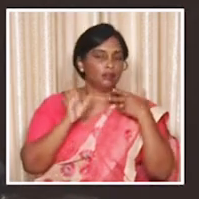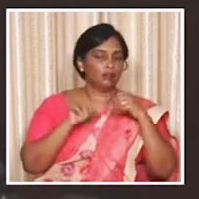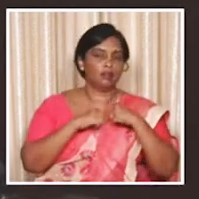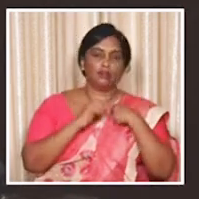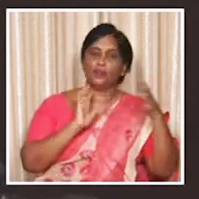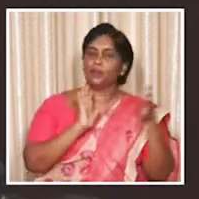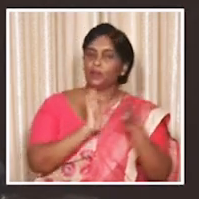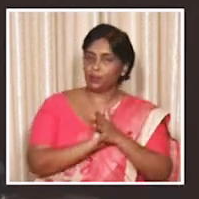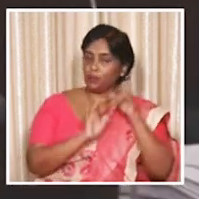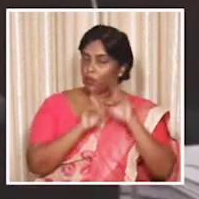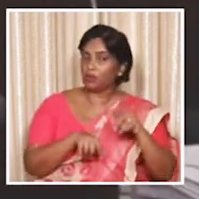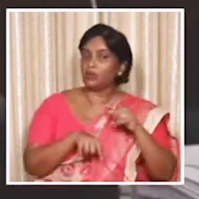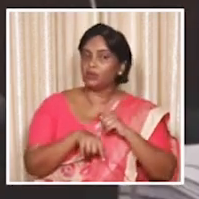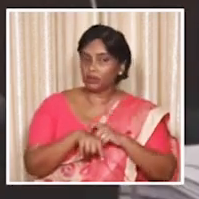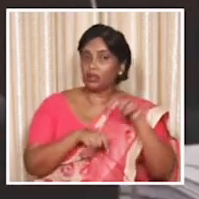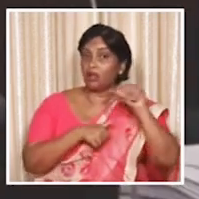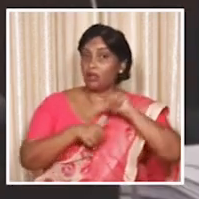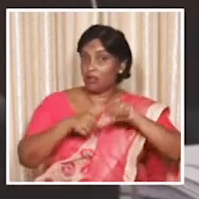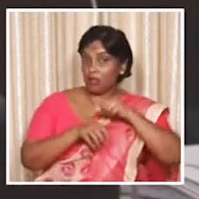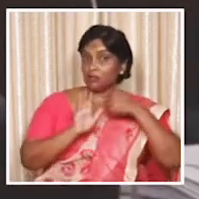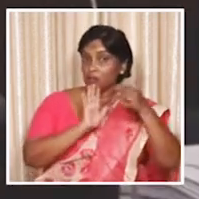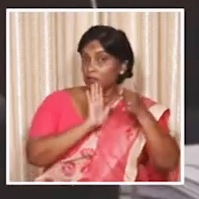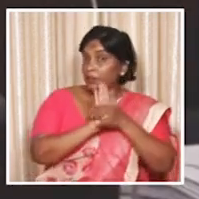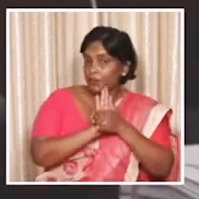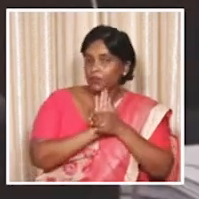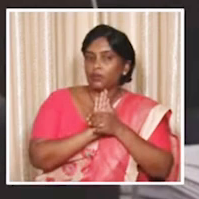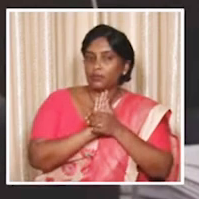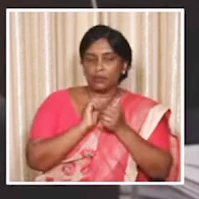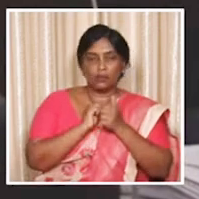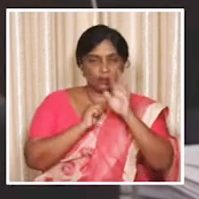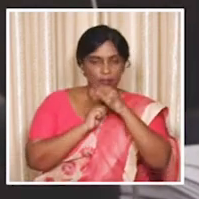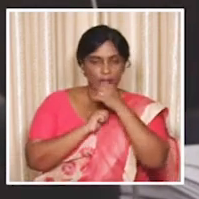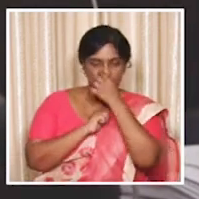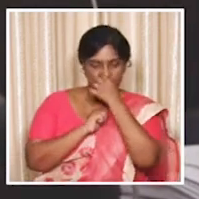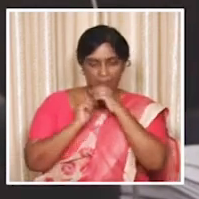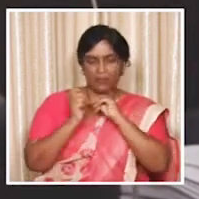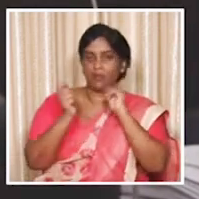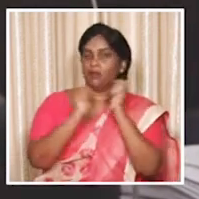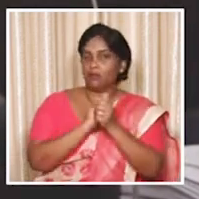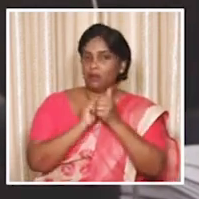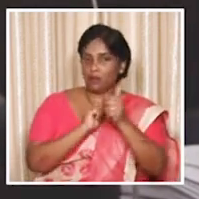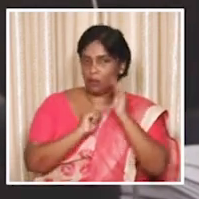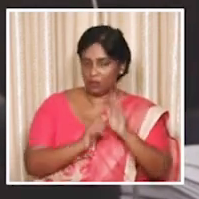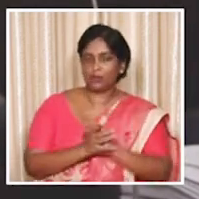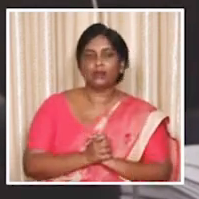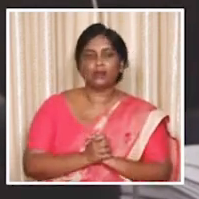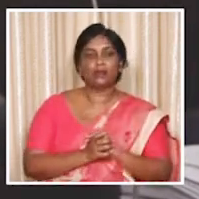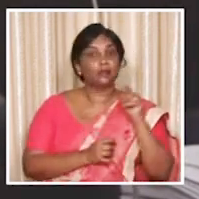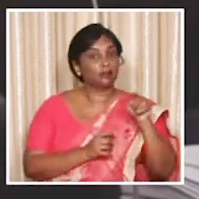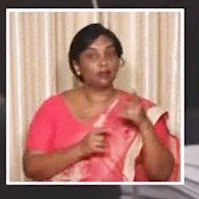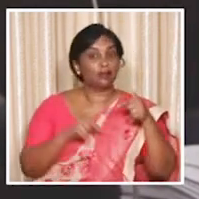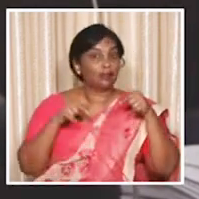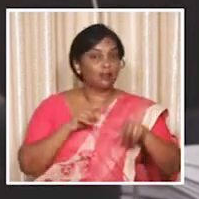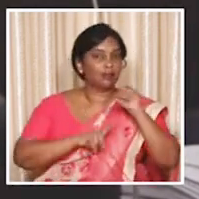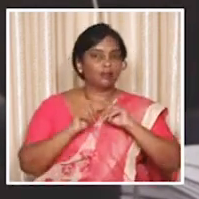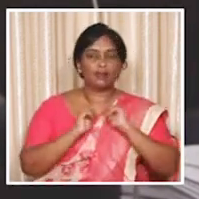කරන්නේ. එවැනි අවස්ථාවක ඒ ආයතන සමග සමීප සම්බන්ධතාවයක් ඇතුව තමයි අපි වෙනස්කමක් කරනවා කරන්න වෙන්නේ. එහෙම නැත්නම් අපි මෙතන